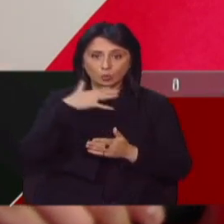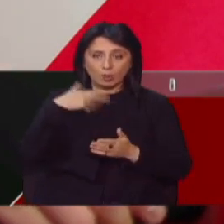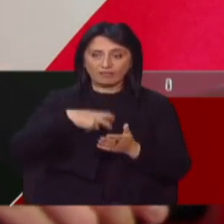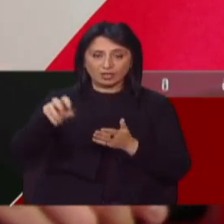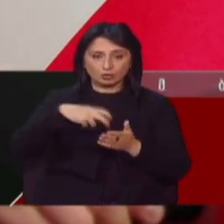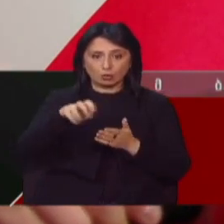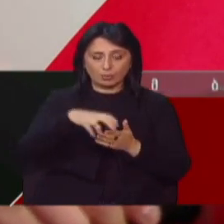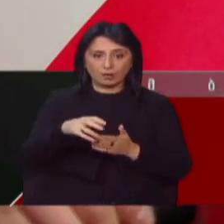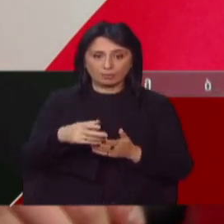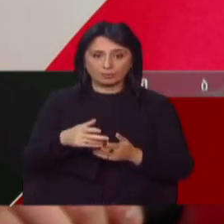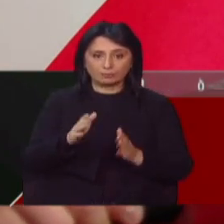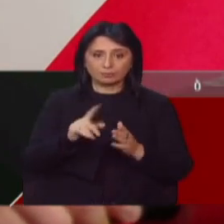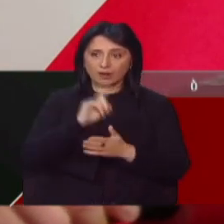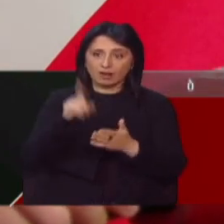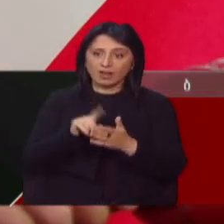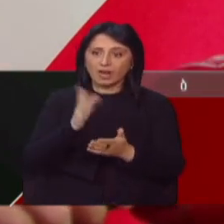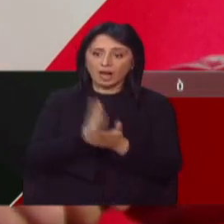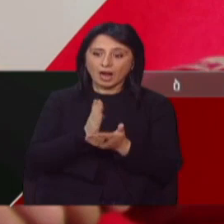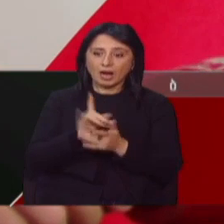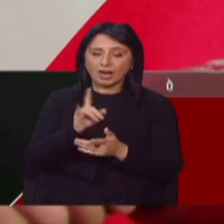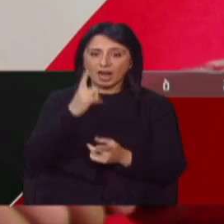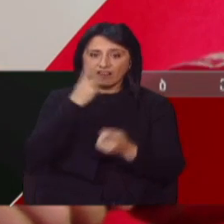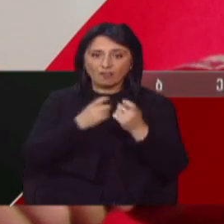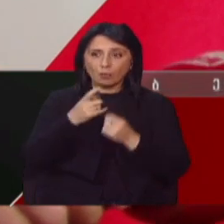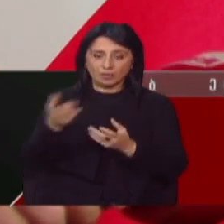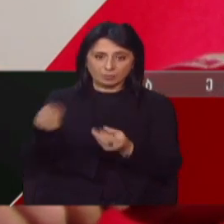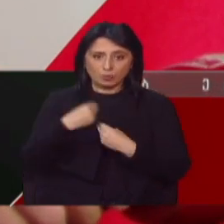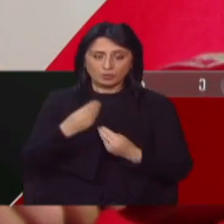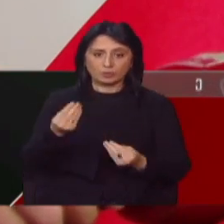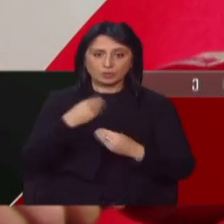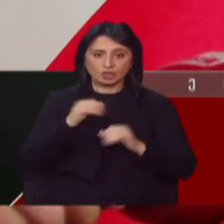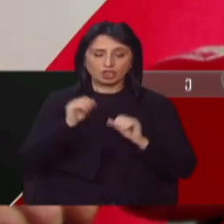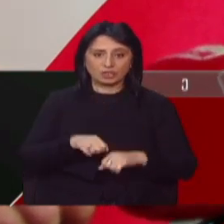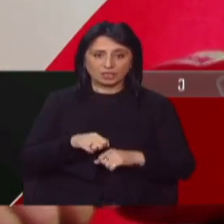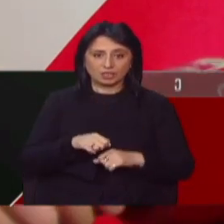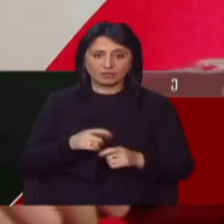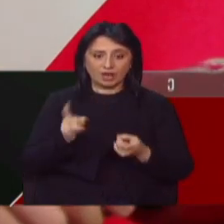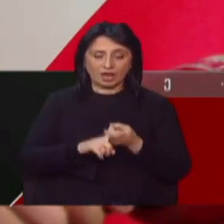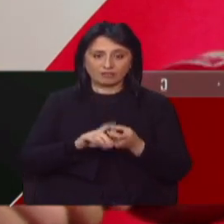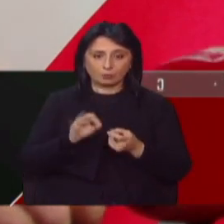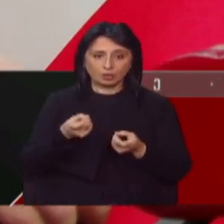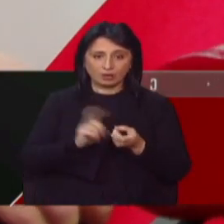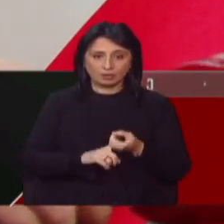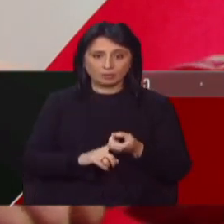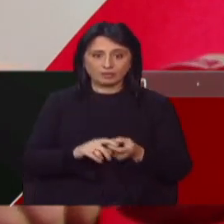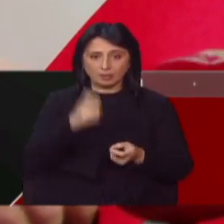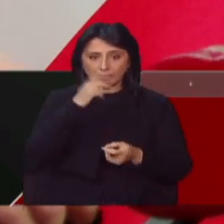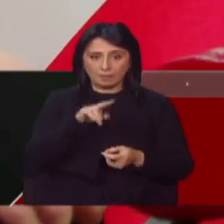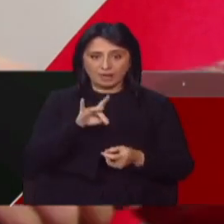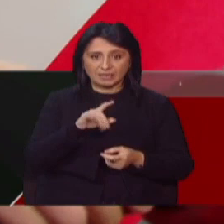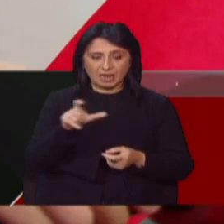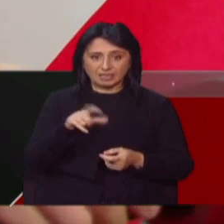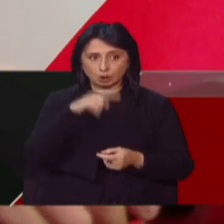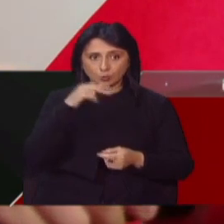მივმართეთ, თუ არსებობს მათხელთ რაიმე ოპერატიული ინფორმაცია შესაძლო კავშირებთან დაკავშირებით, ბატონი